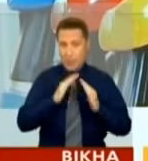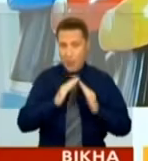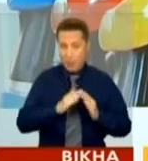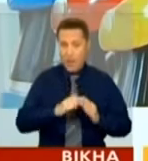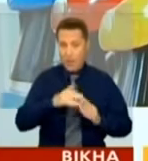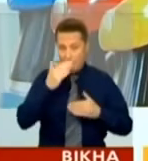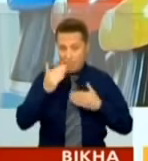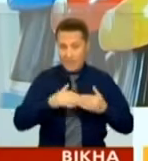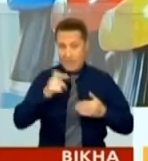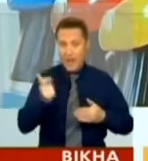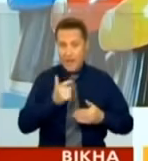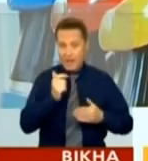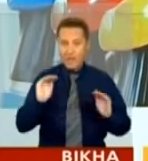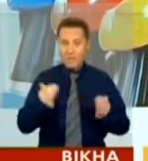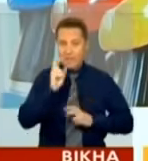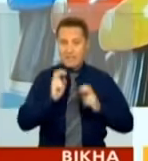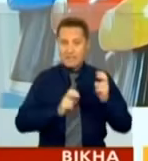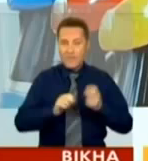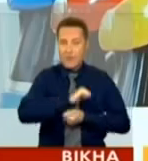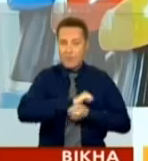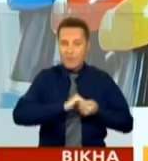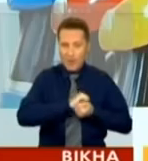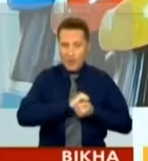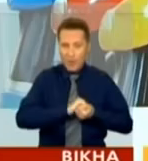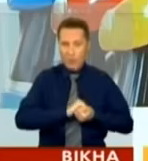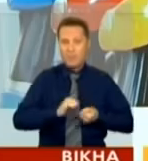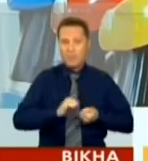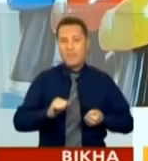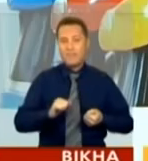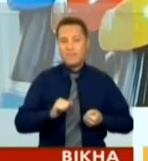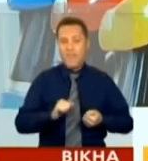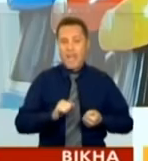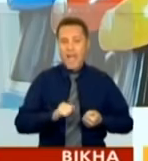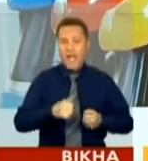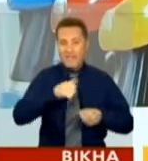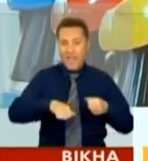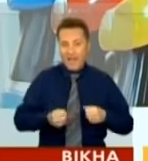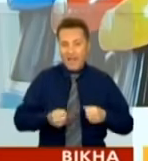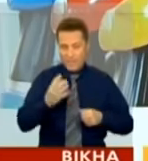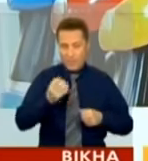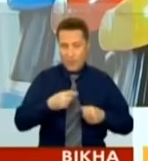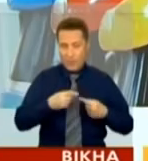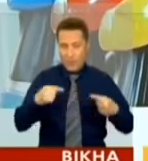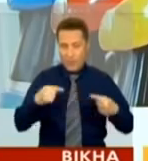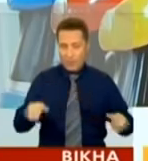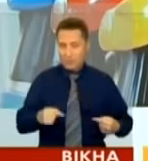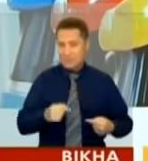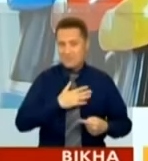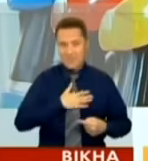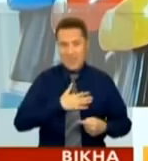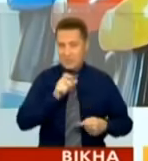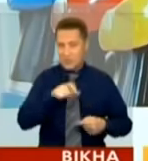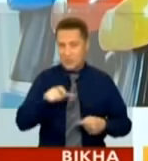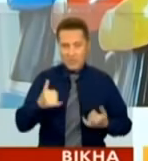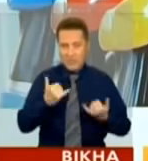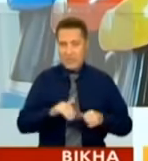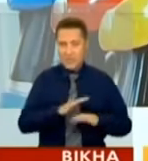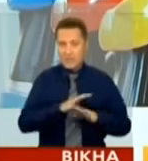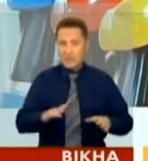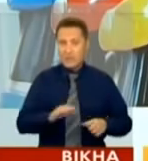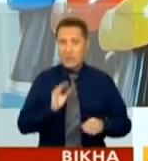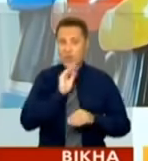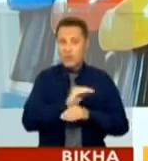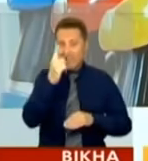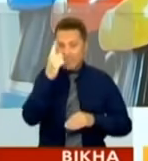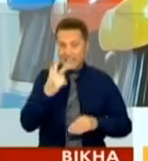назвали під Харковом міні-завод із переробки нафтопродуктів. Вітчизняні експерти такі практиці не дивуються і лише додають: третина